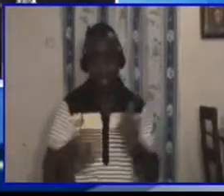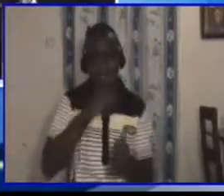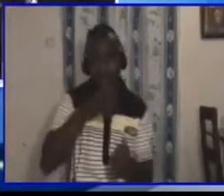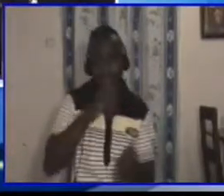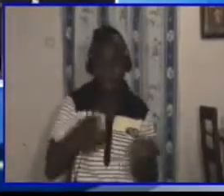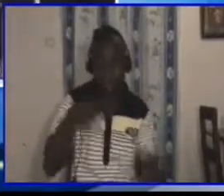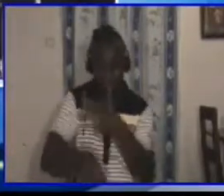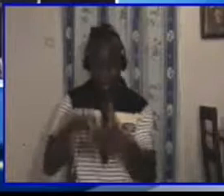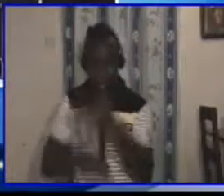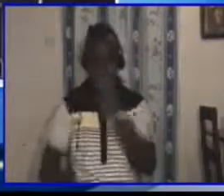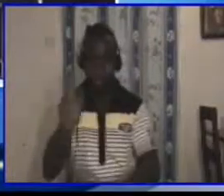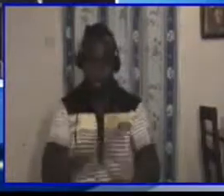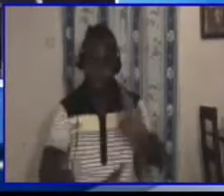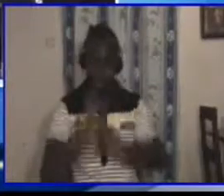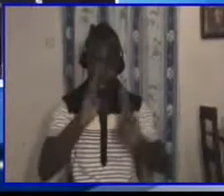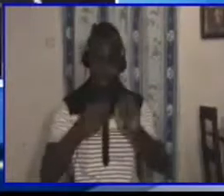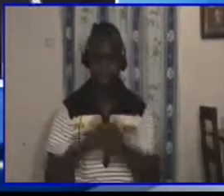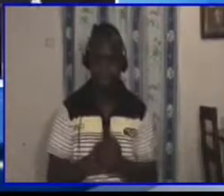capitolo 21